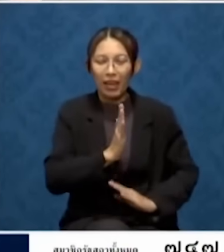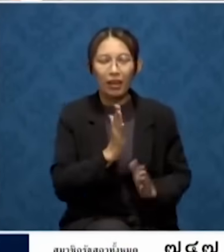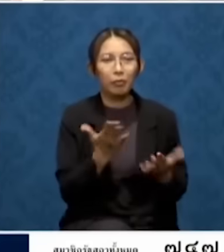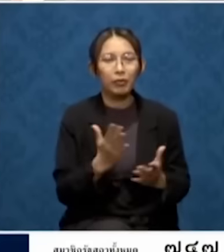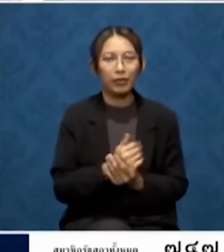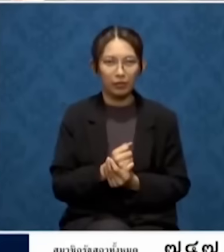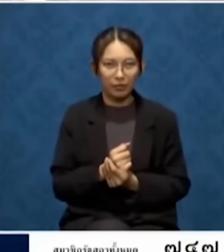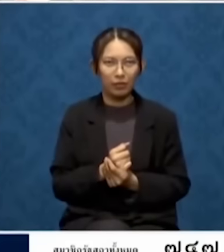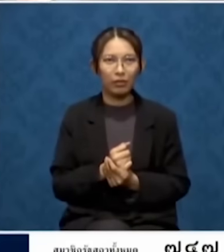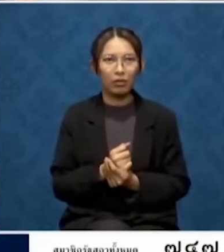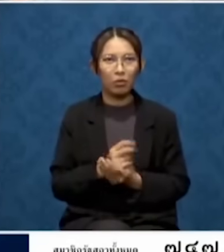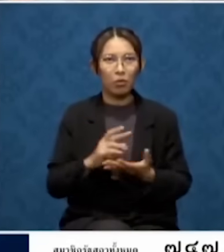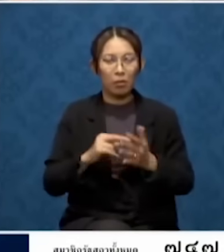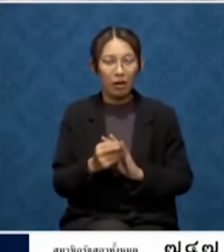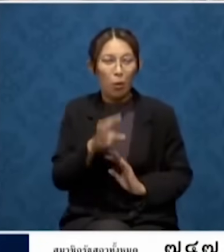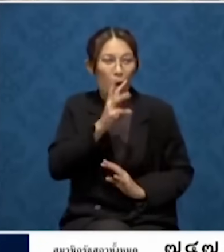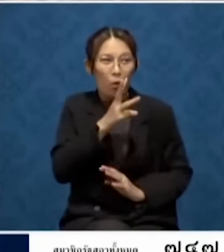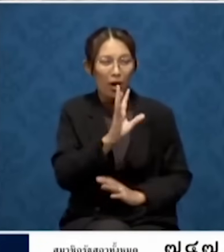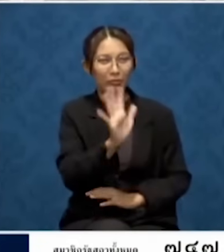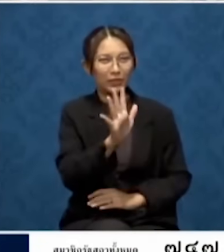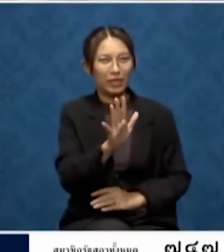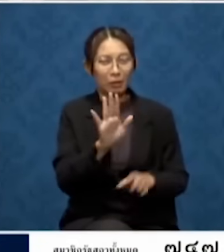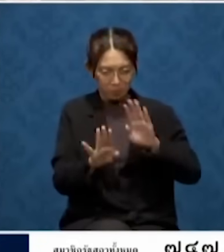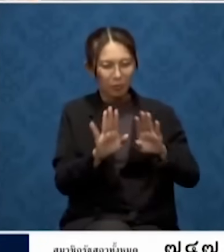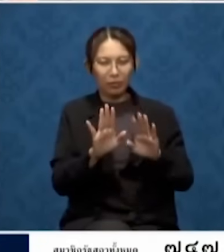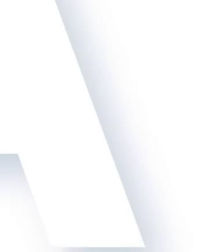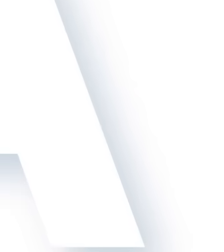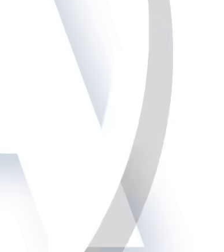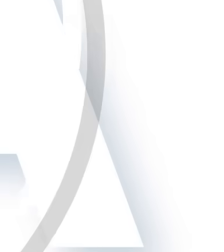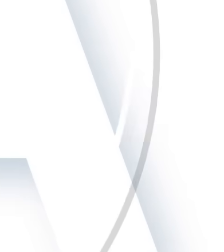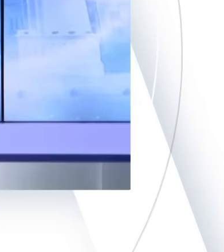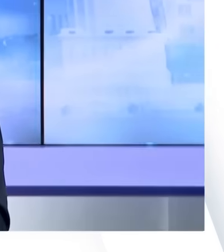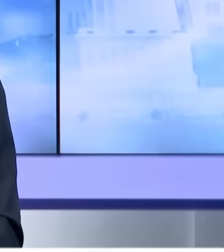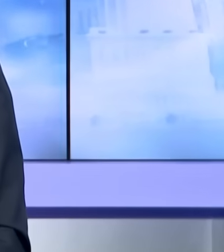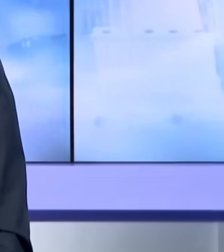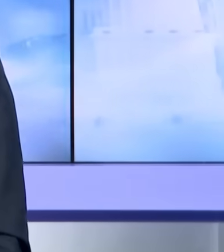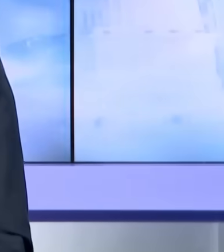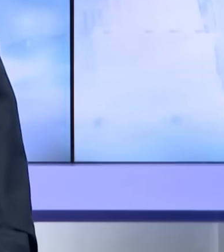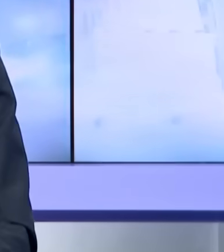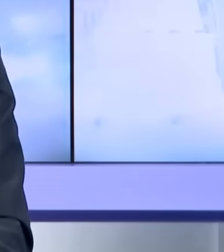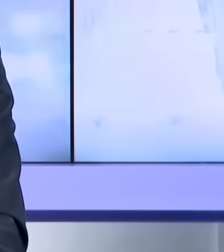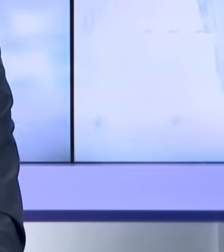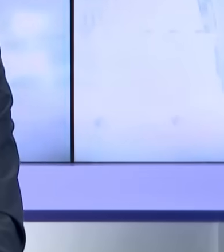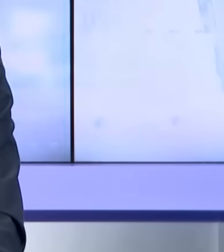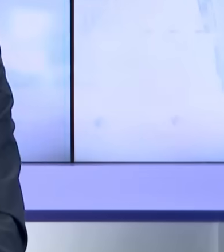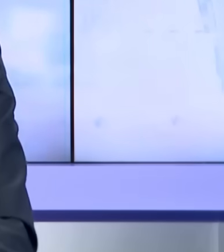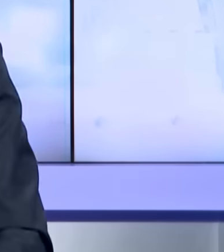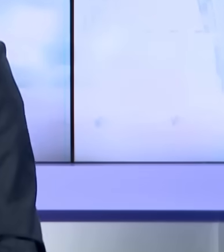ปฏิบัติหน้าที่ครับไม่ใช่มีการกล่าวหาอย่างนั้นเลยนะครับเปรียบเทียบแบบนี้นะครับ ดูคลิปจบแล้วนะครับอย่าลืมกดติ